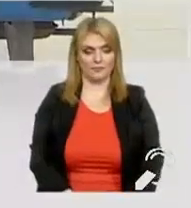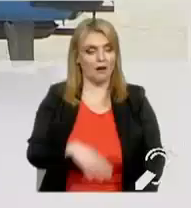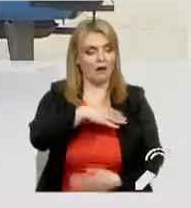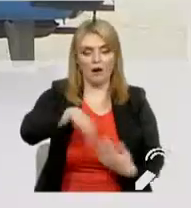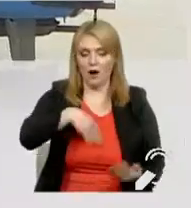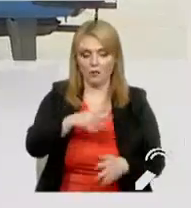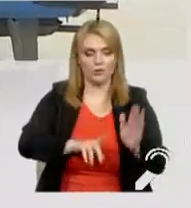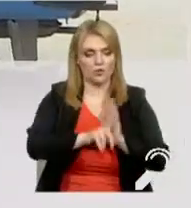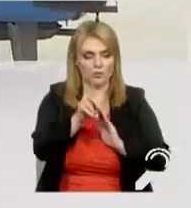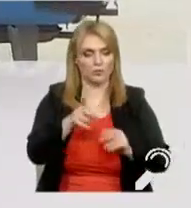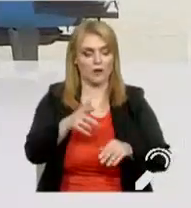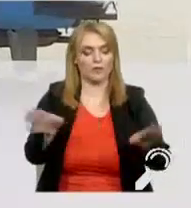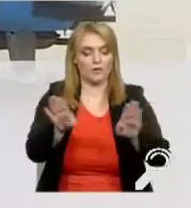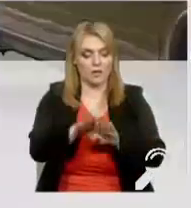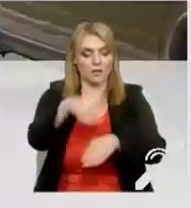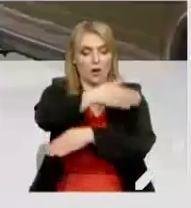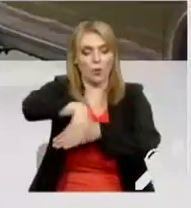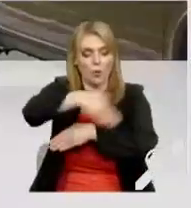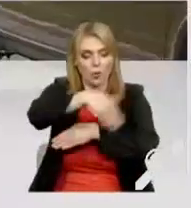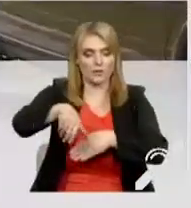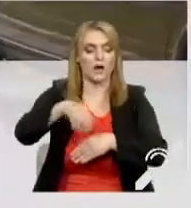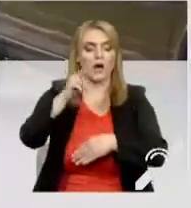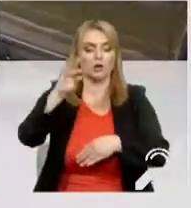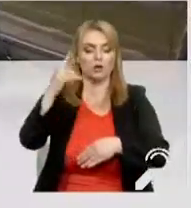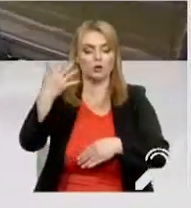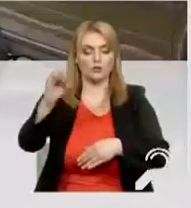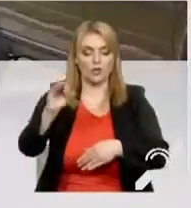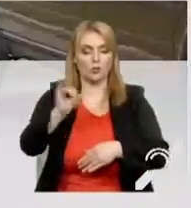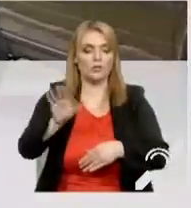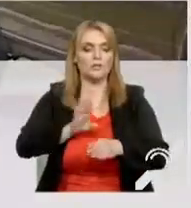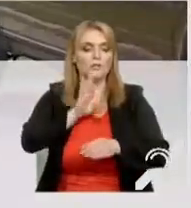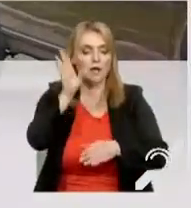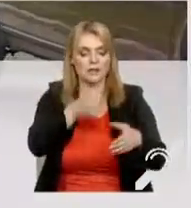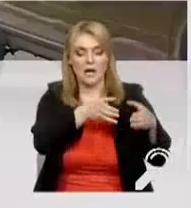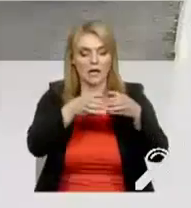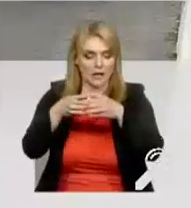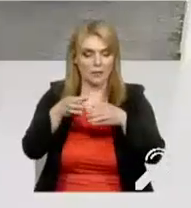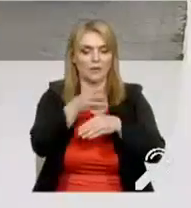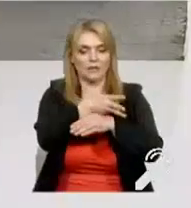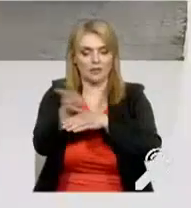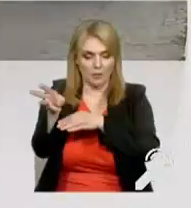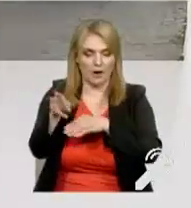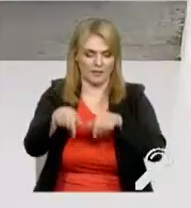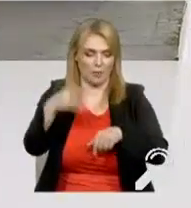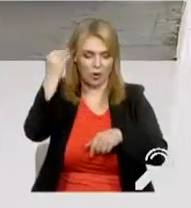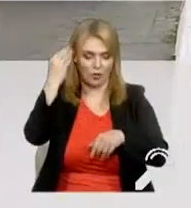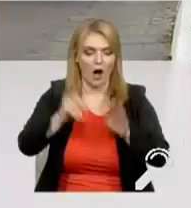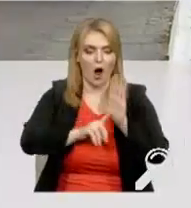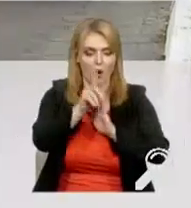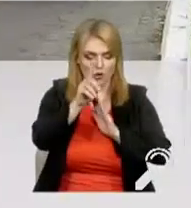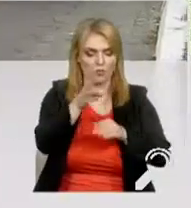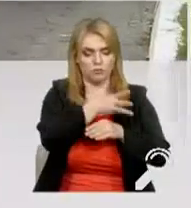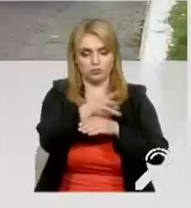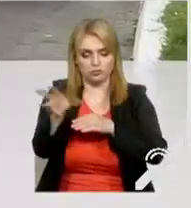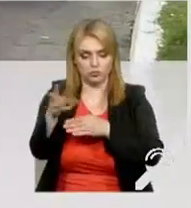Haosul a pornit după ce a fost blocată strada Mitropolit Dosoftei, unde de dimineață o echipă de producție din Republica Moldova a început